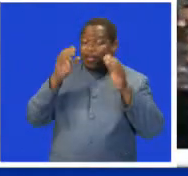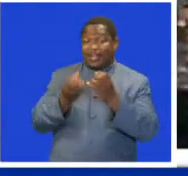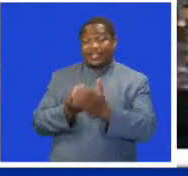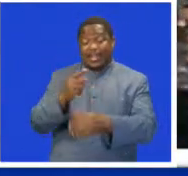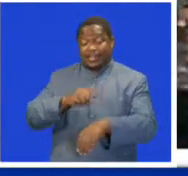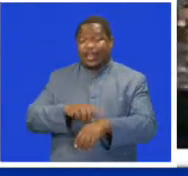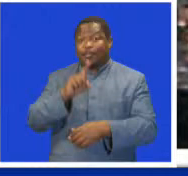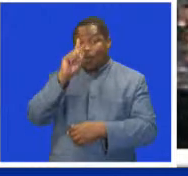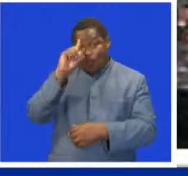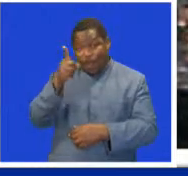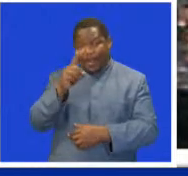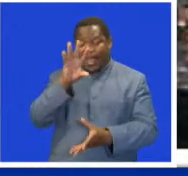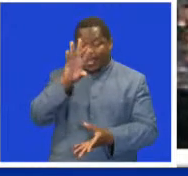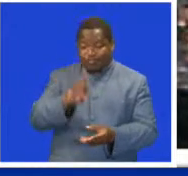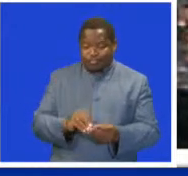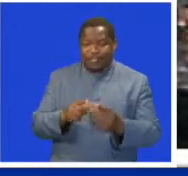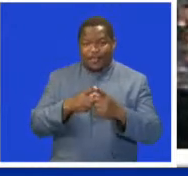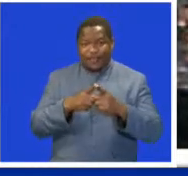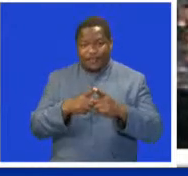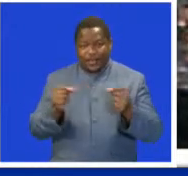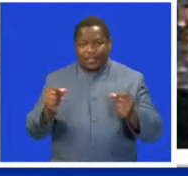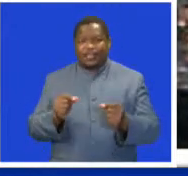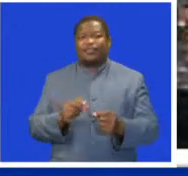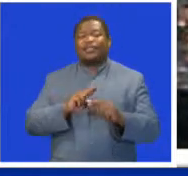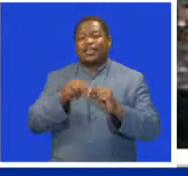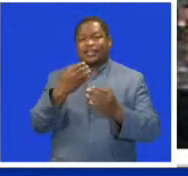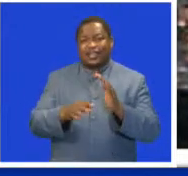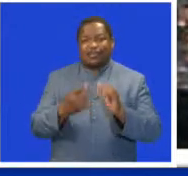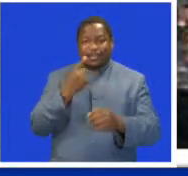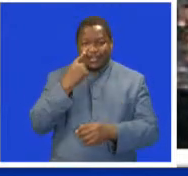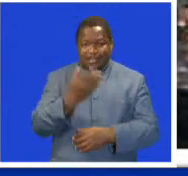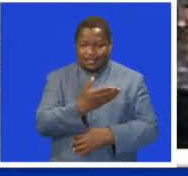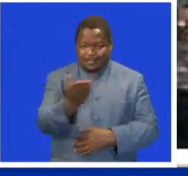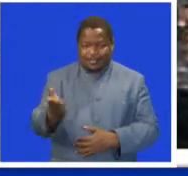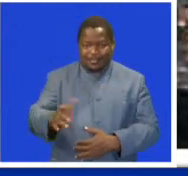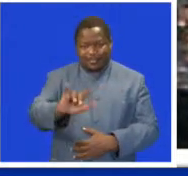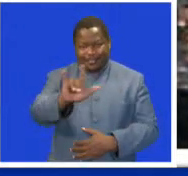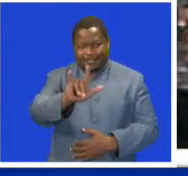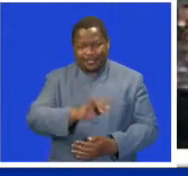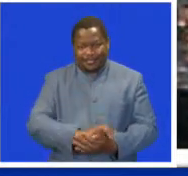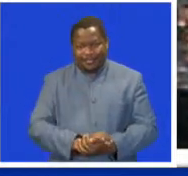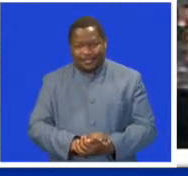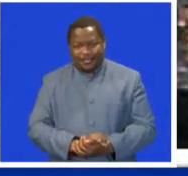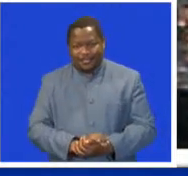siyathemba sinithokote kakhulu ukuhlasana nathi. Cibekane nibe nelanga landiphethe lelimnanzi, nisale kahle.